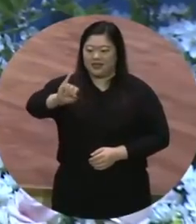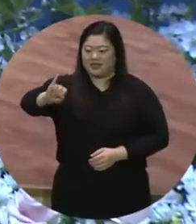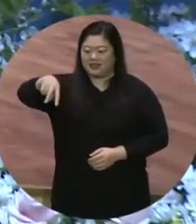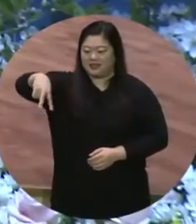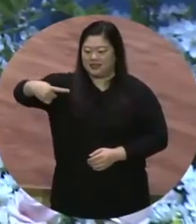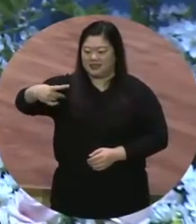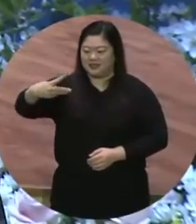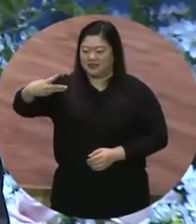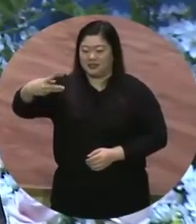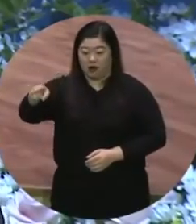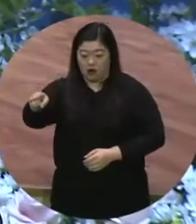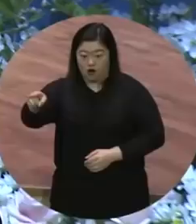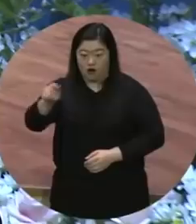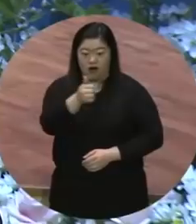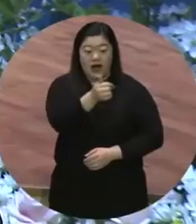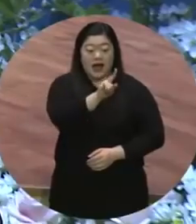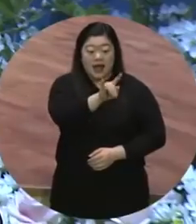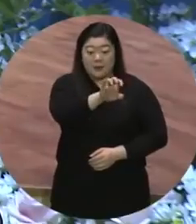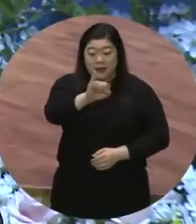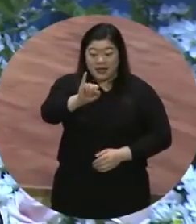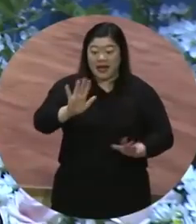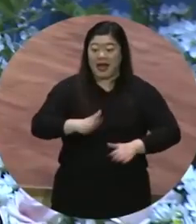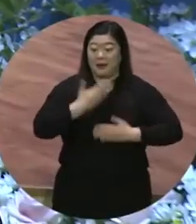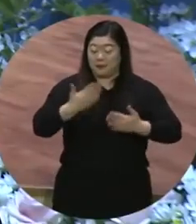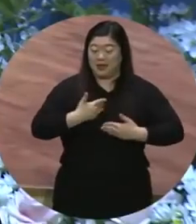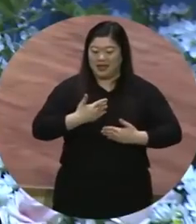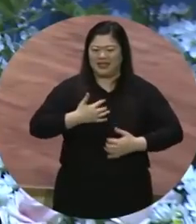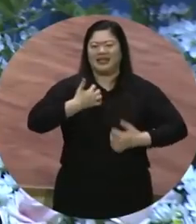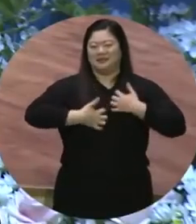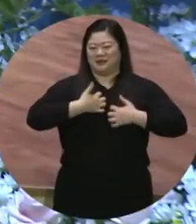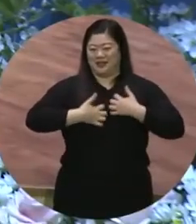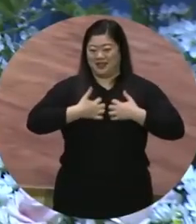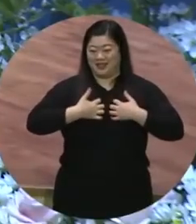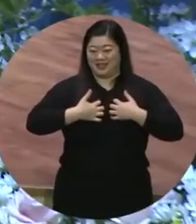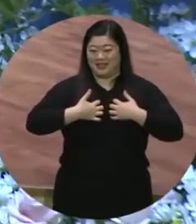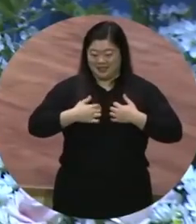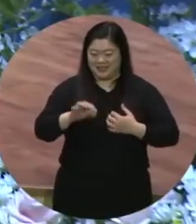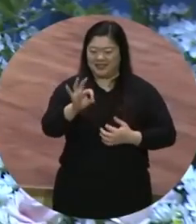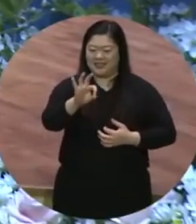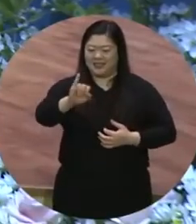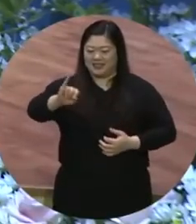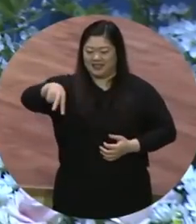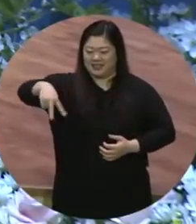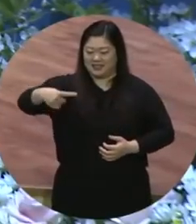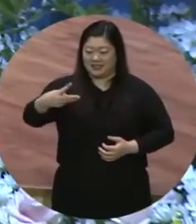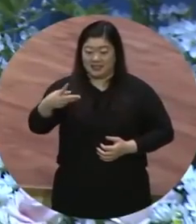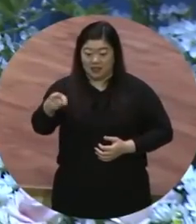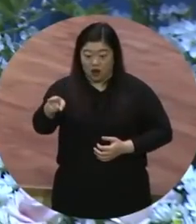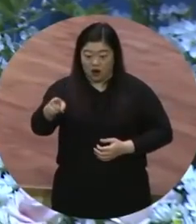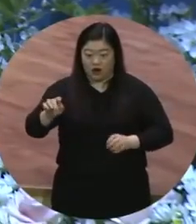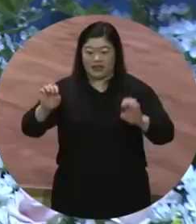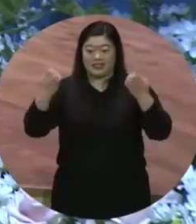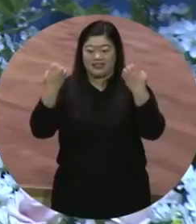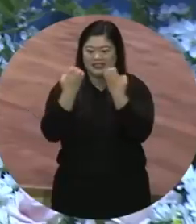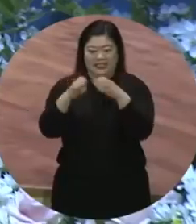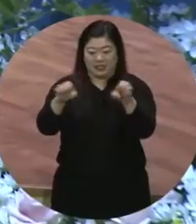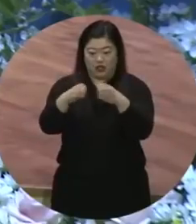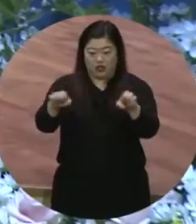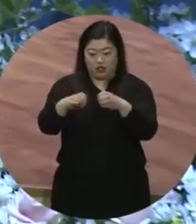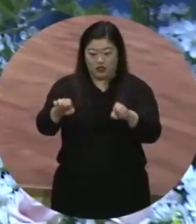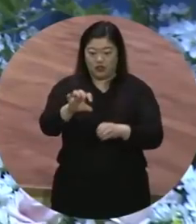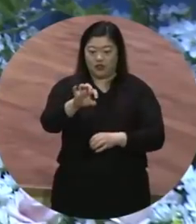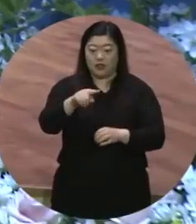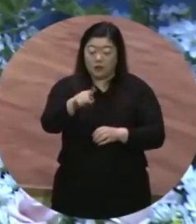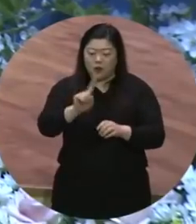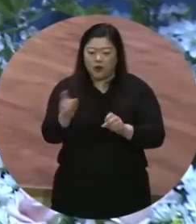말 그대로 행복한 부활절입니다. 행복한 부활절. 이스트라면 그대로 표현하면